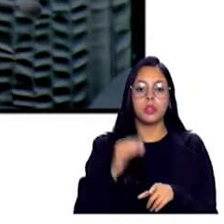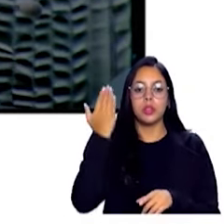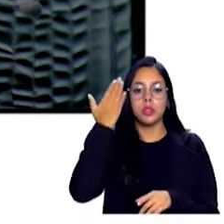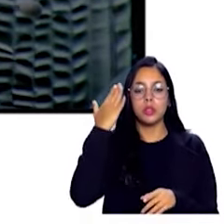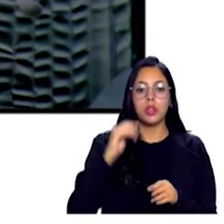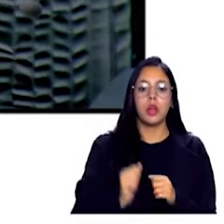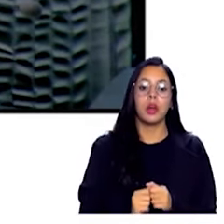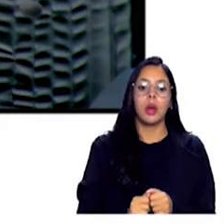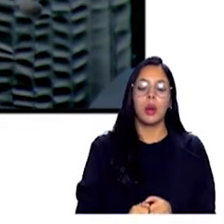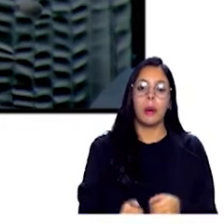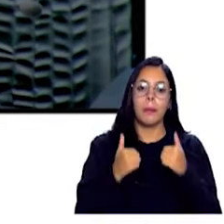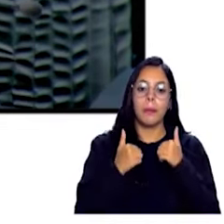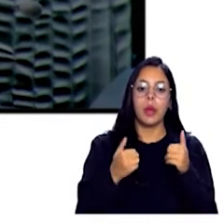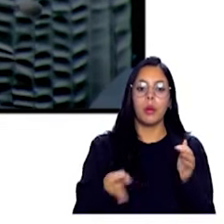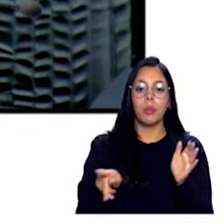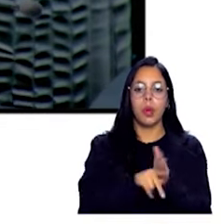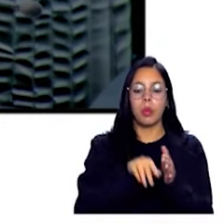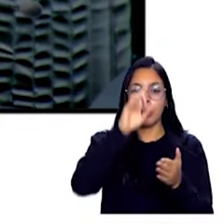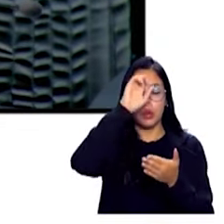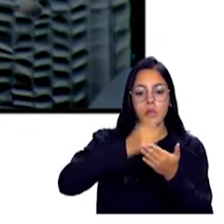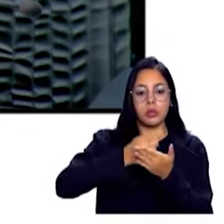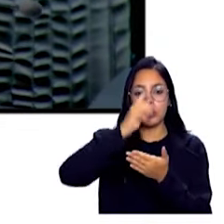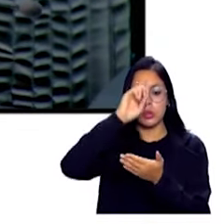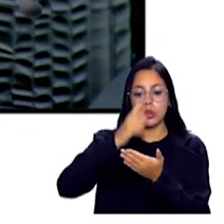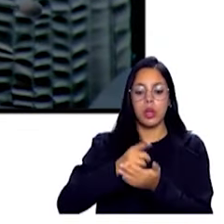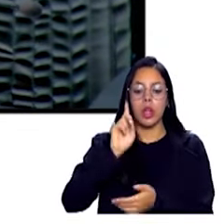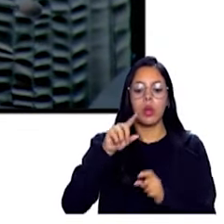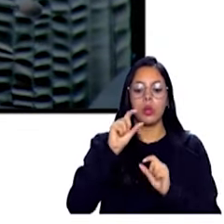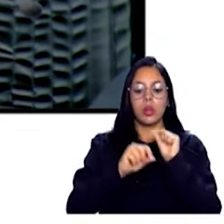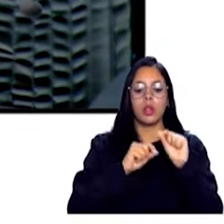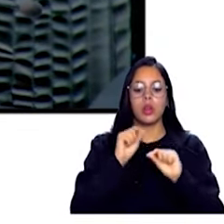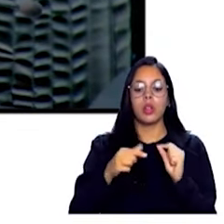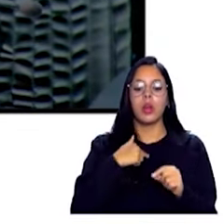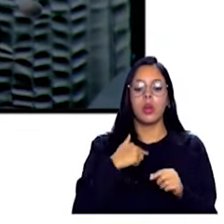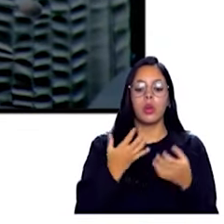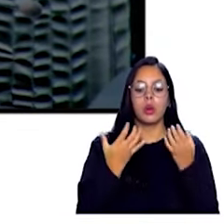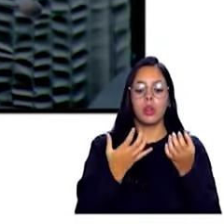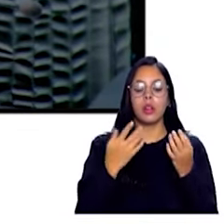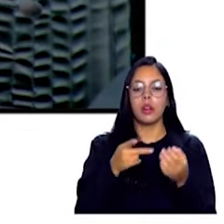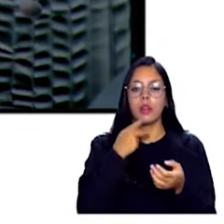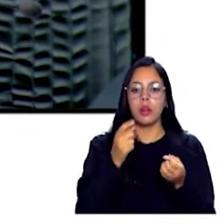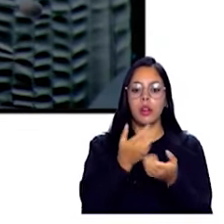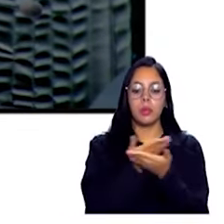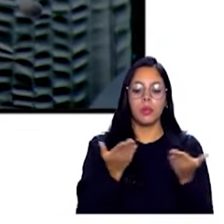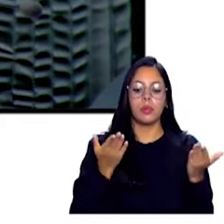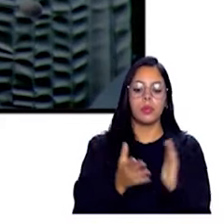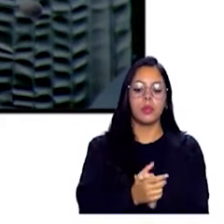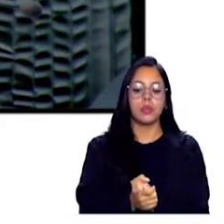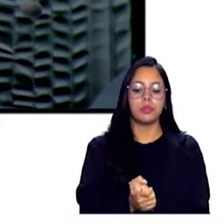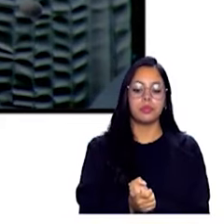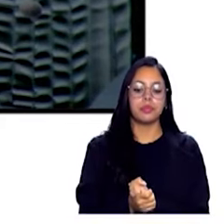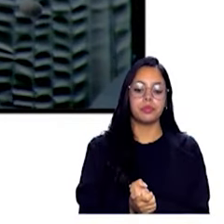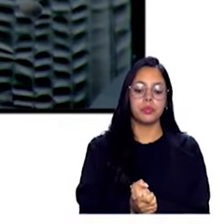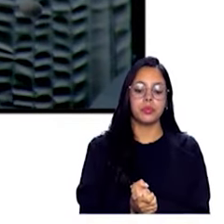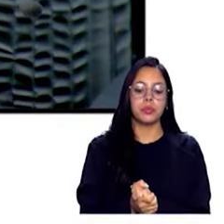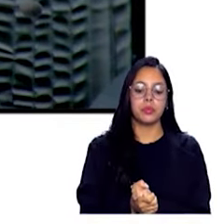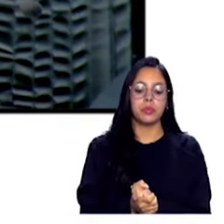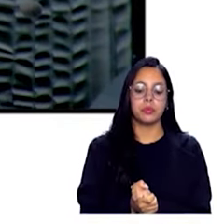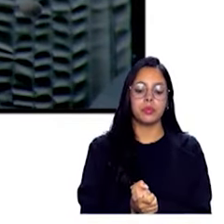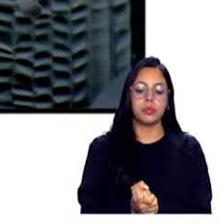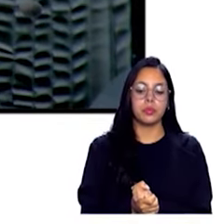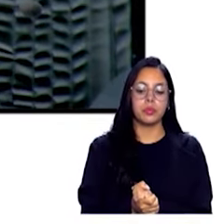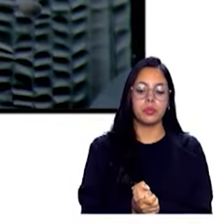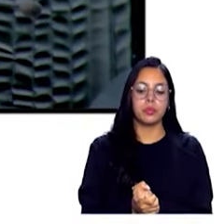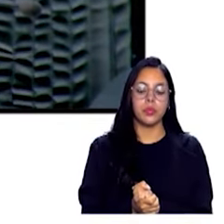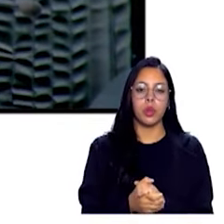voilà ce que je voulais vous Dire de façon un Peu impressionniste comme je l'ai DIT tout à l'heure sur